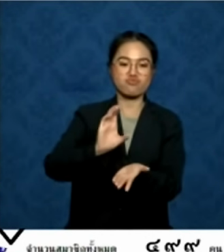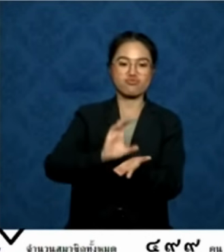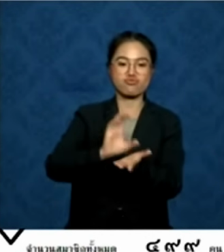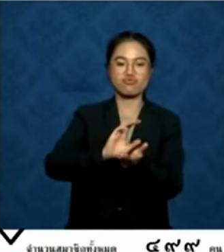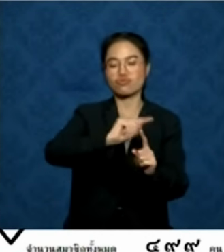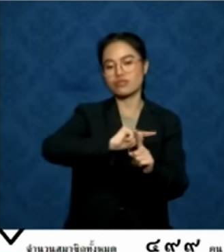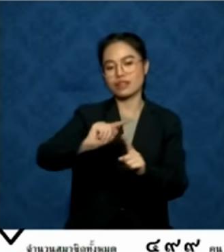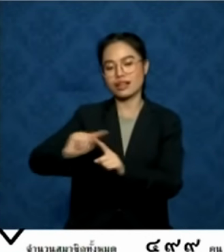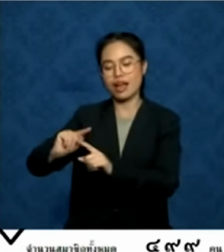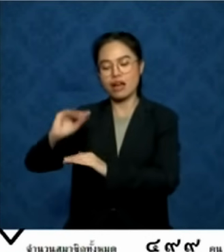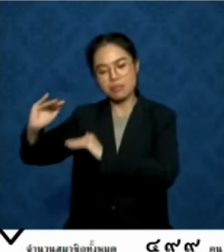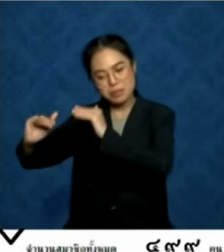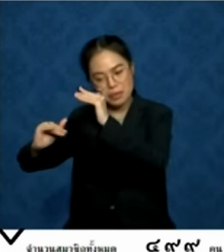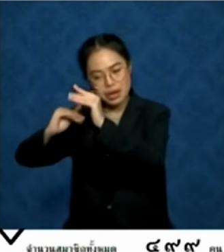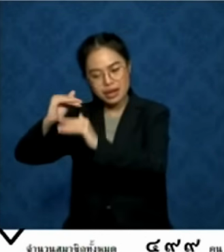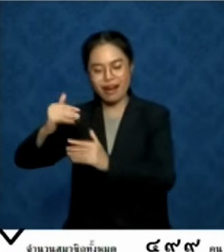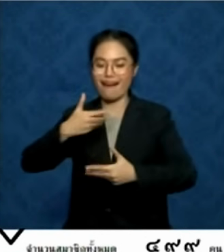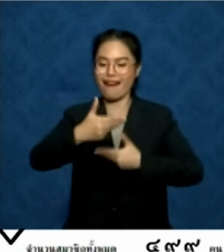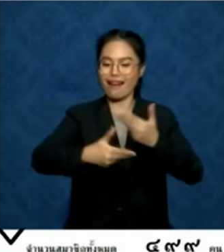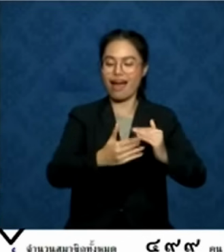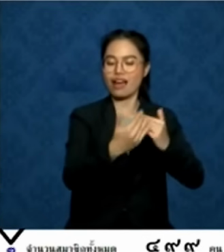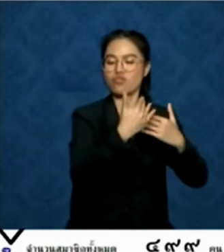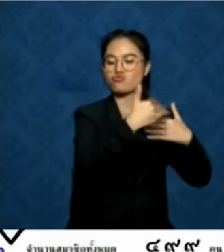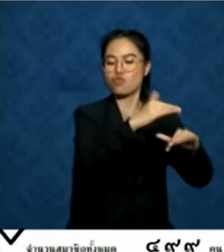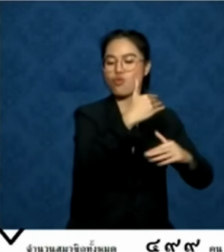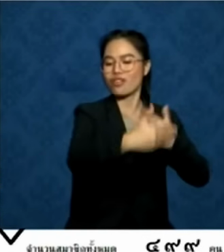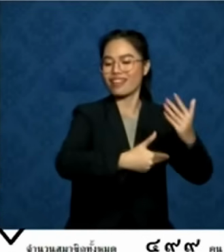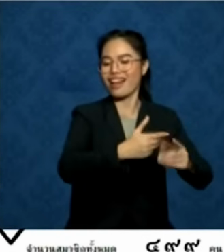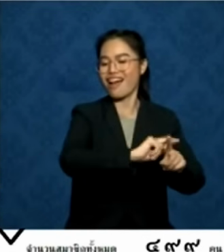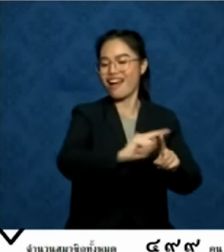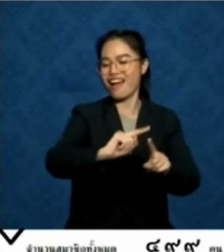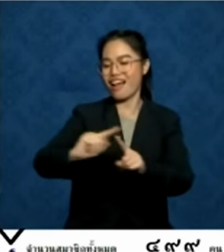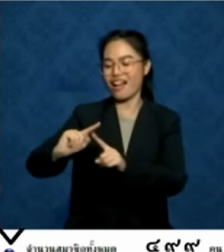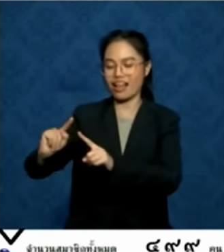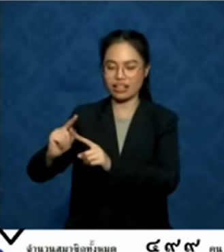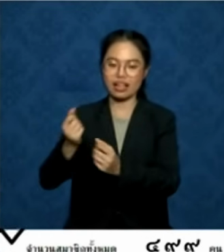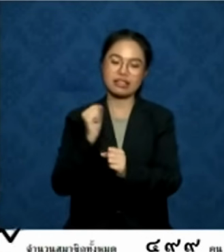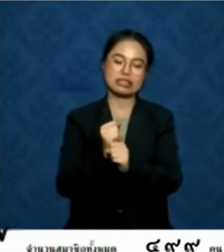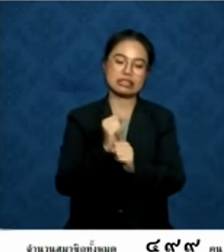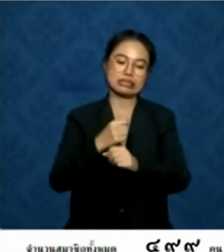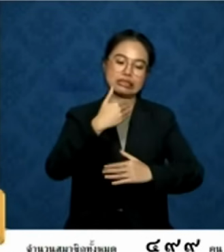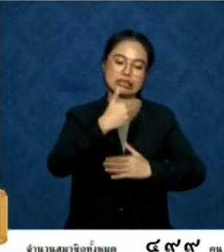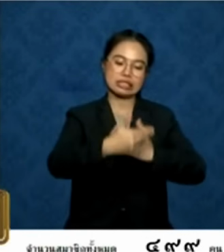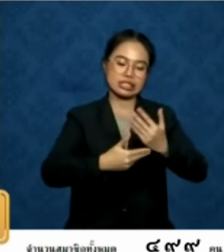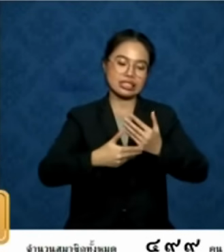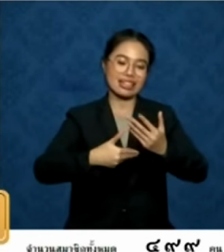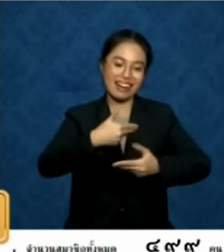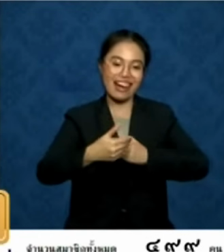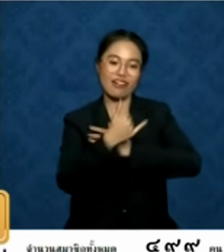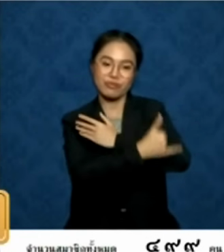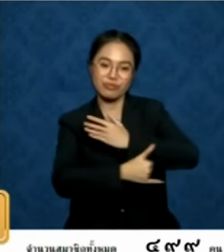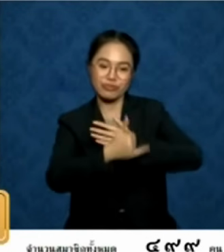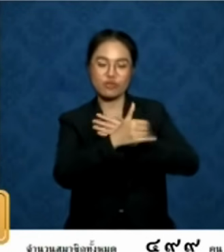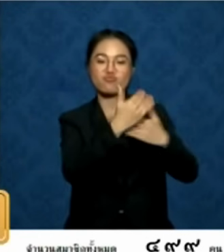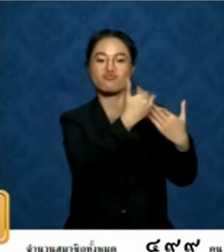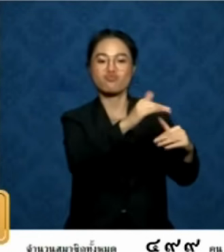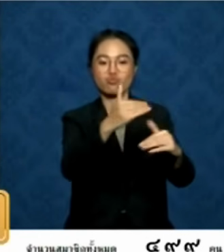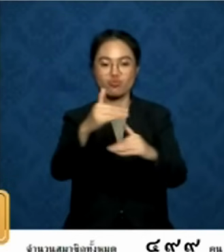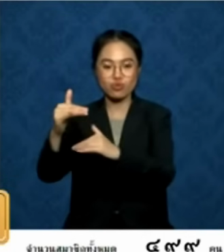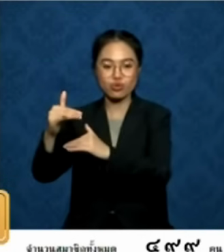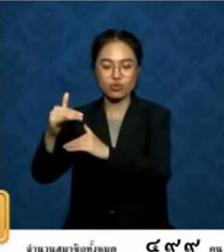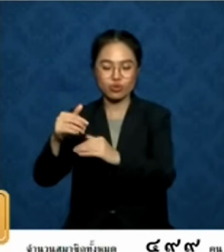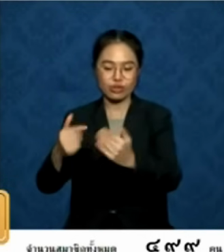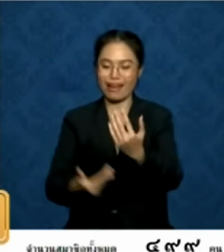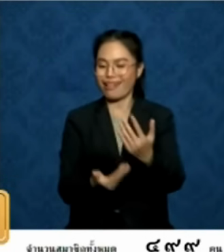องทางทางการตลาดและขีดความสามารถในการแข่งขันทางการค้าระหว่างประเทศขยายโอกาสทางการค้าและการลง